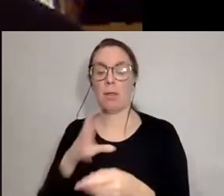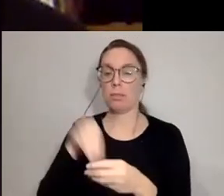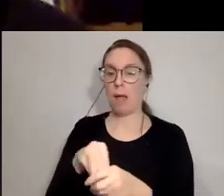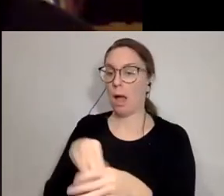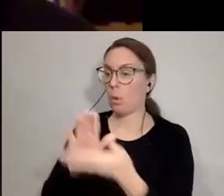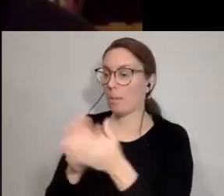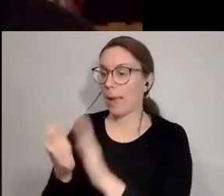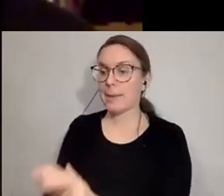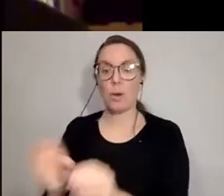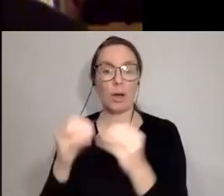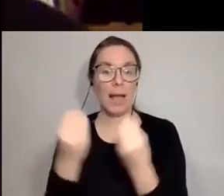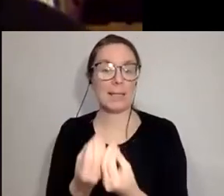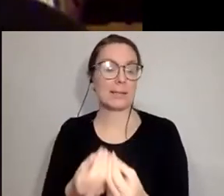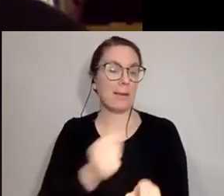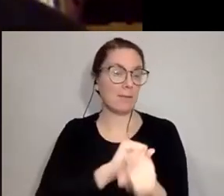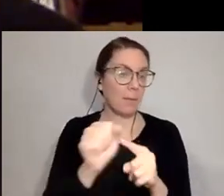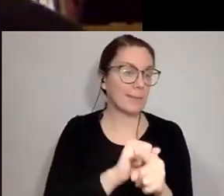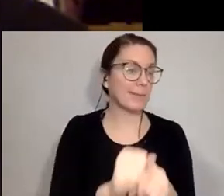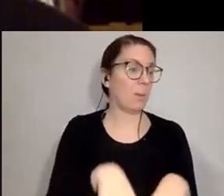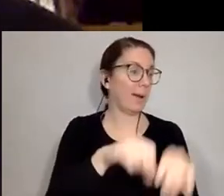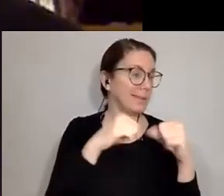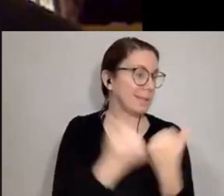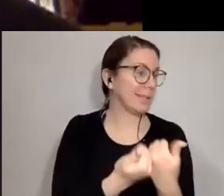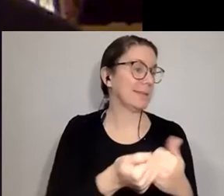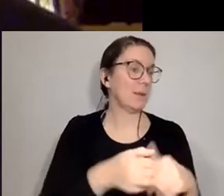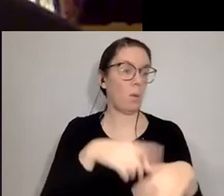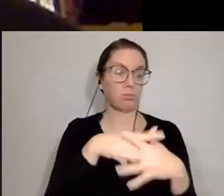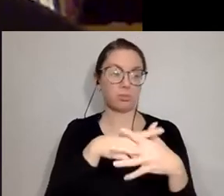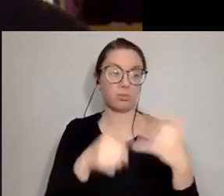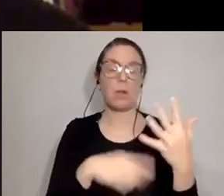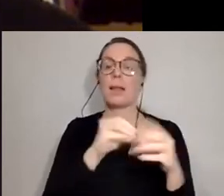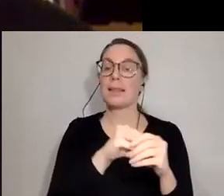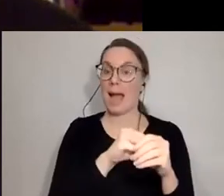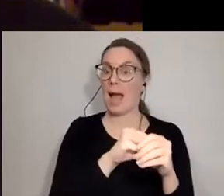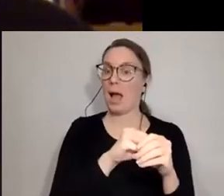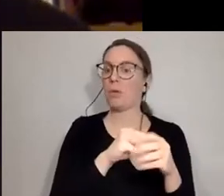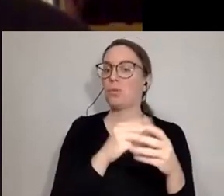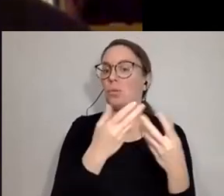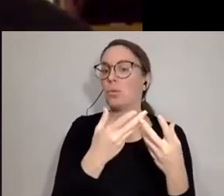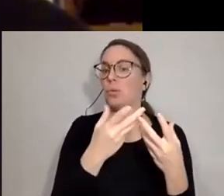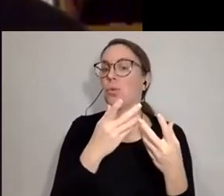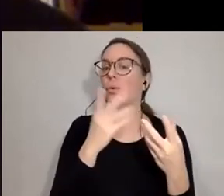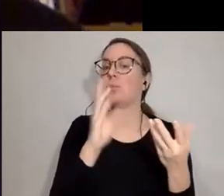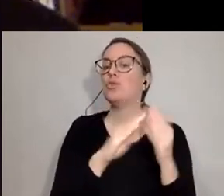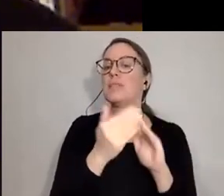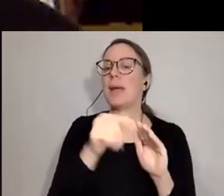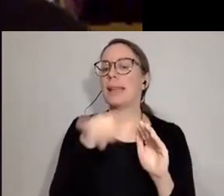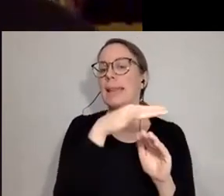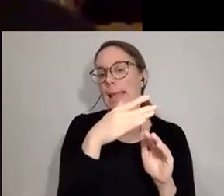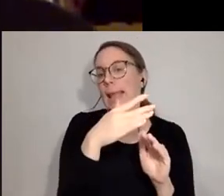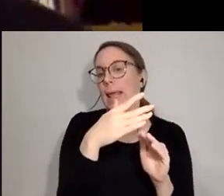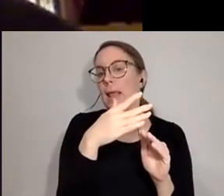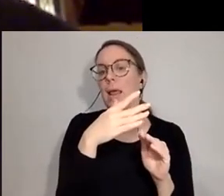organismes de formation, dans des associations au sein de collectivités territoriales, donc dans le champ des politiques publiques en réalité,